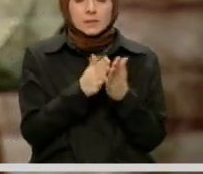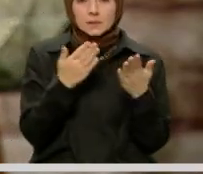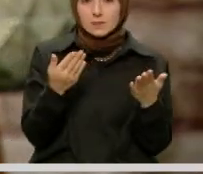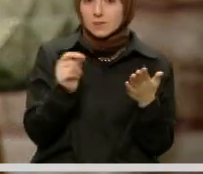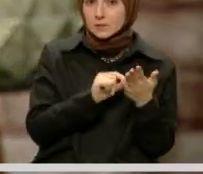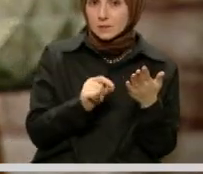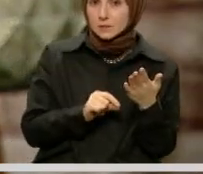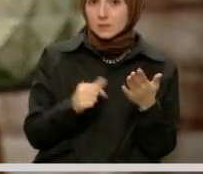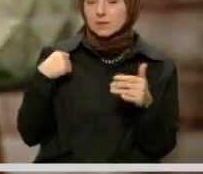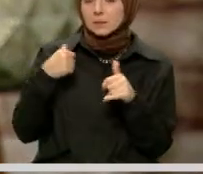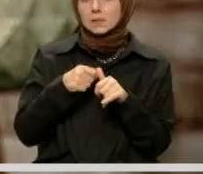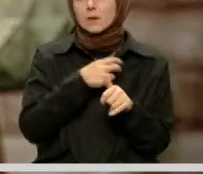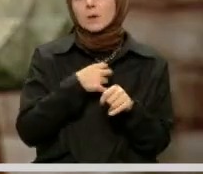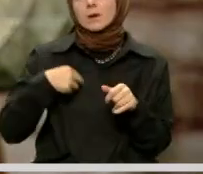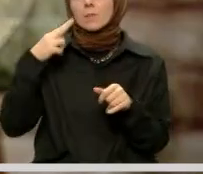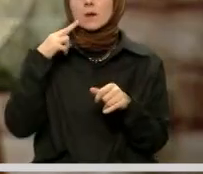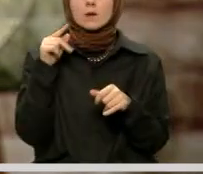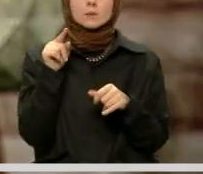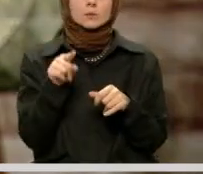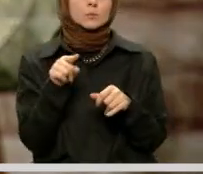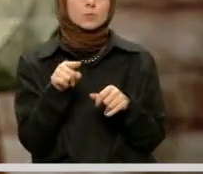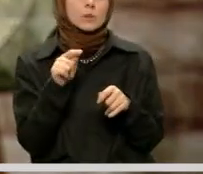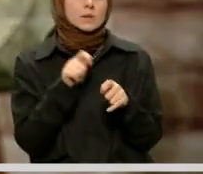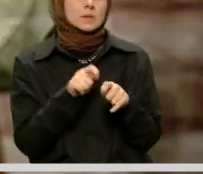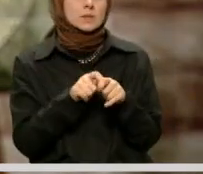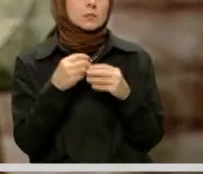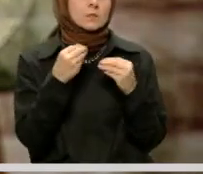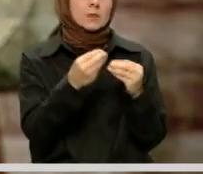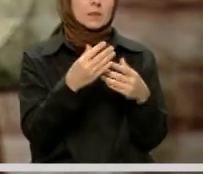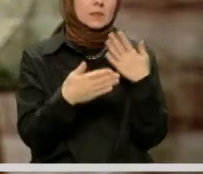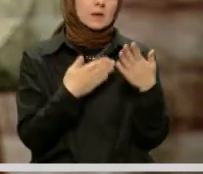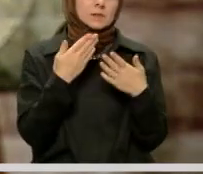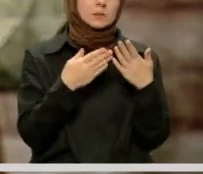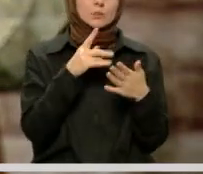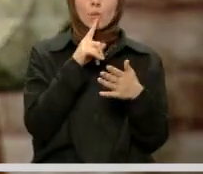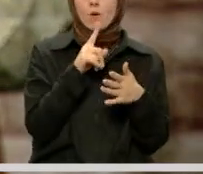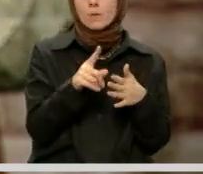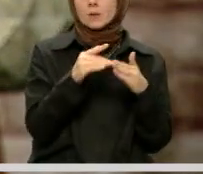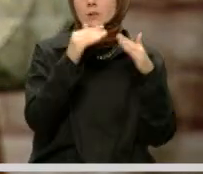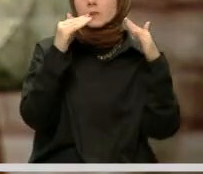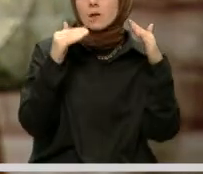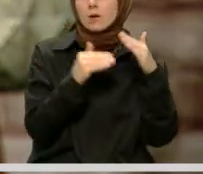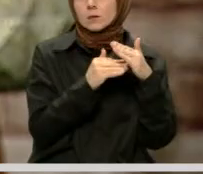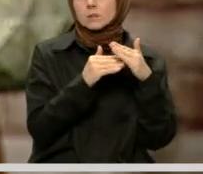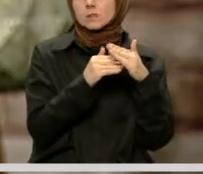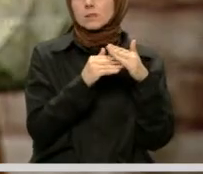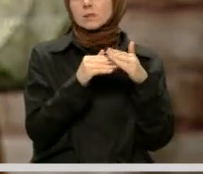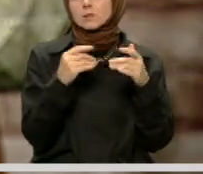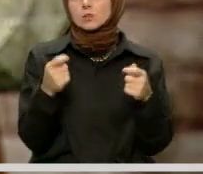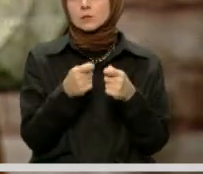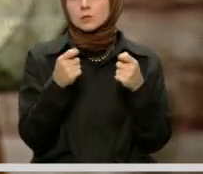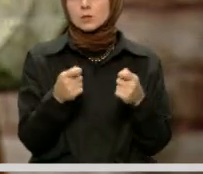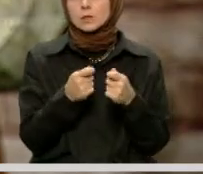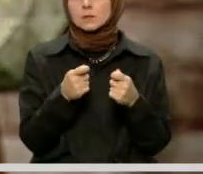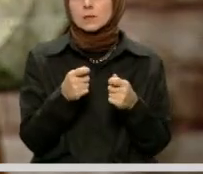burada, bakın burada işverenlere sesleniyor. Emrinizin altında çalışan iş yükünü, kişilerin iş